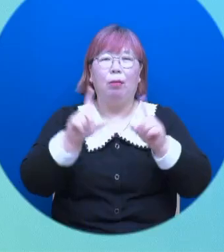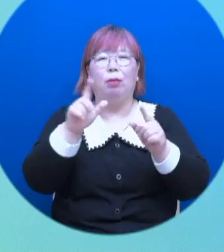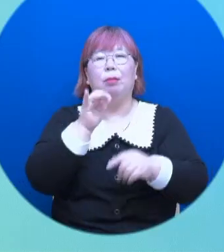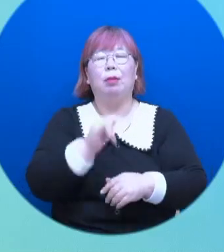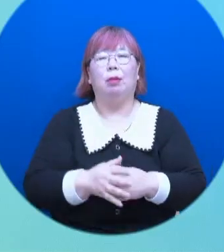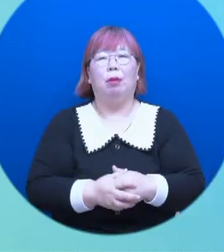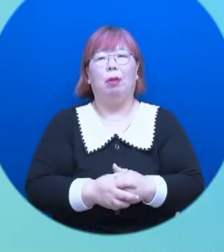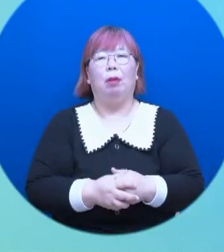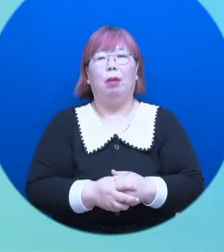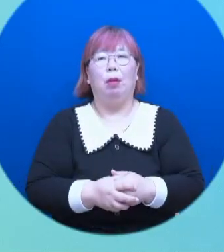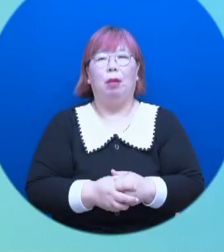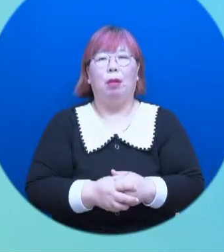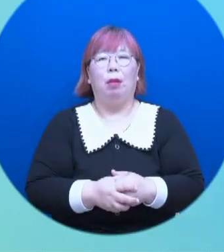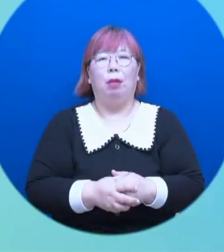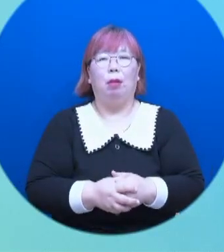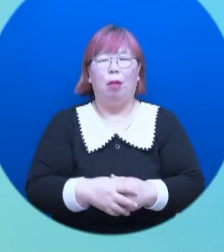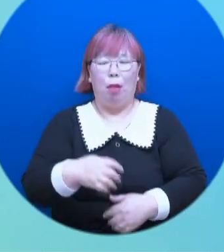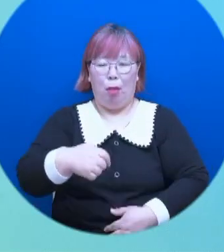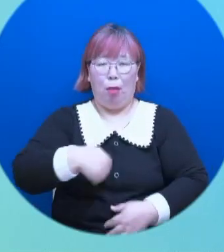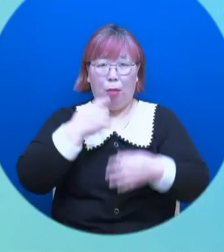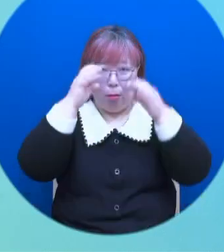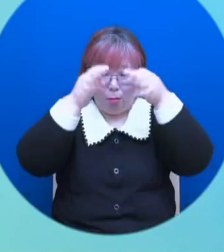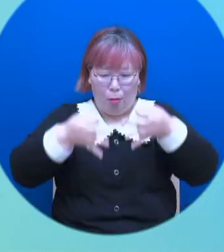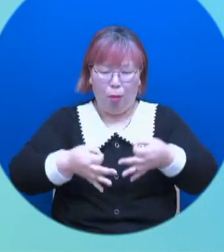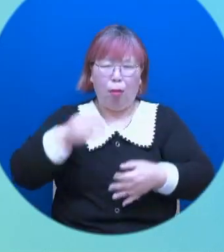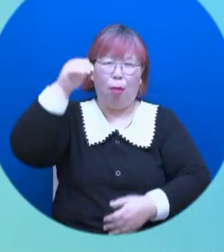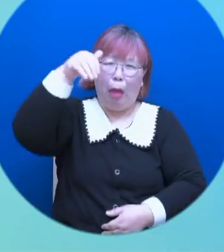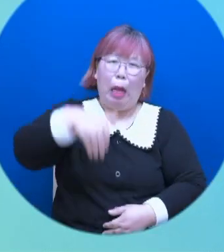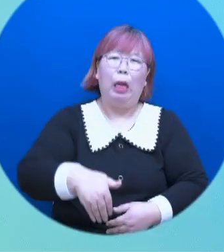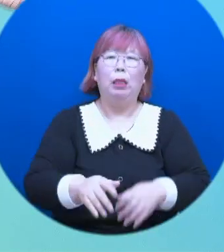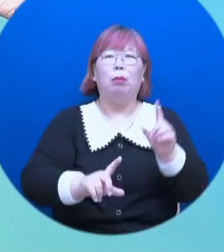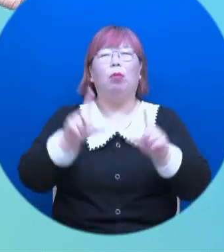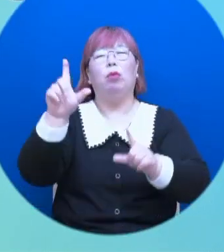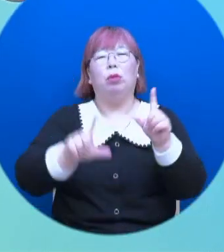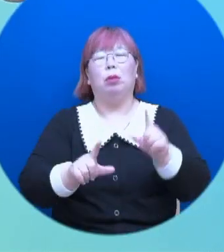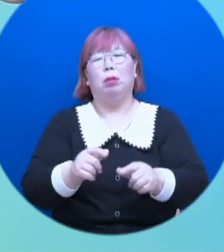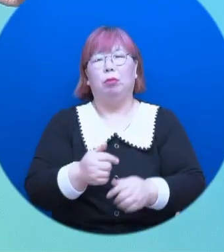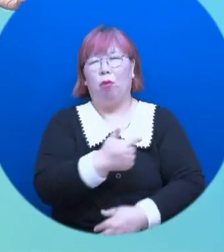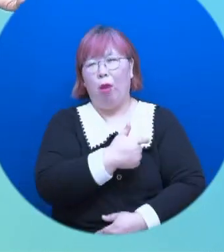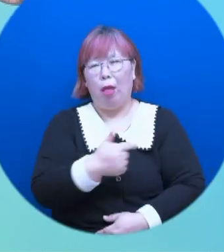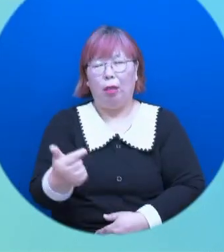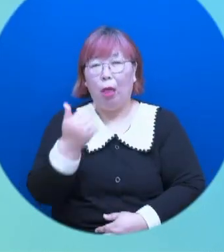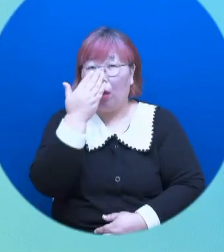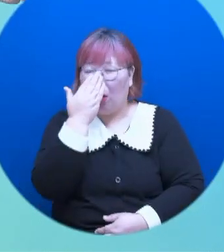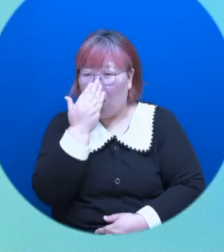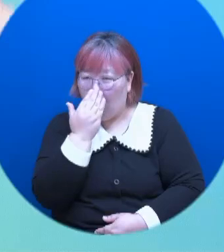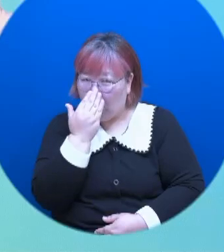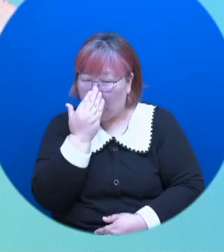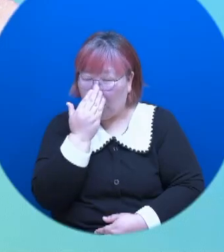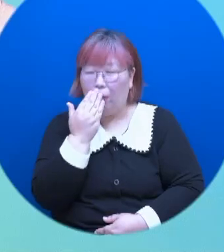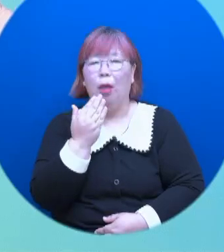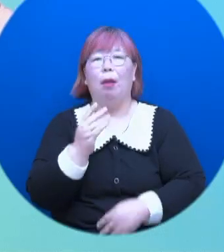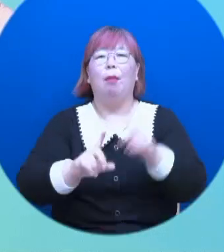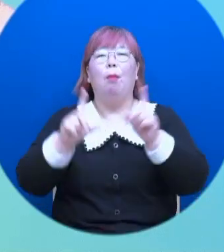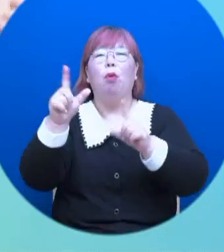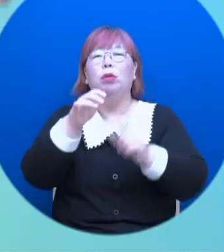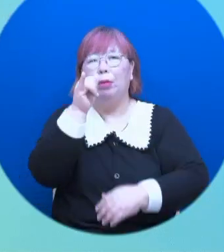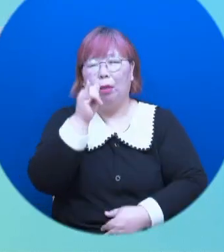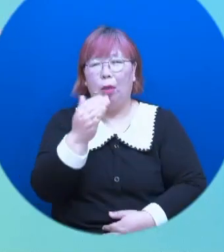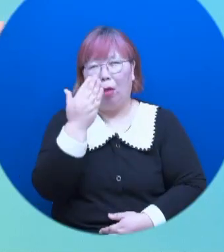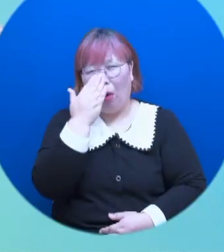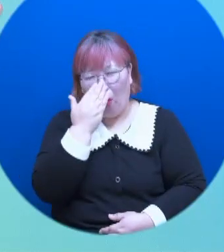자신을 깎아내리고 있는 모습입니다. 어떻습니까? 굉장히 겸손해 보입니다.